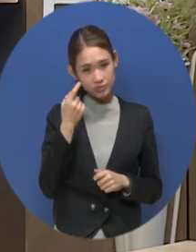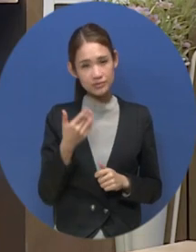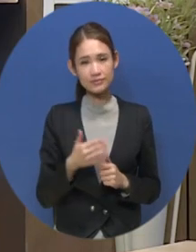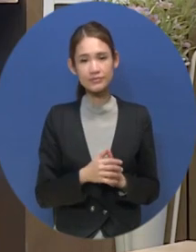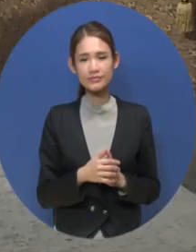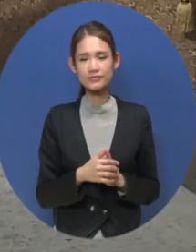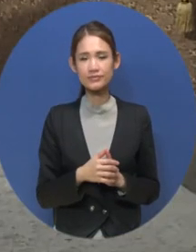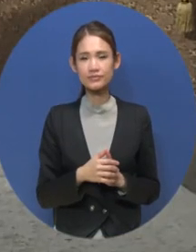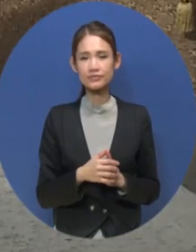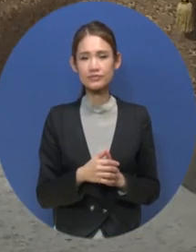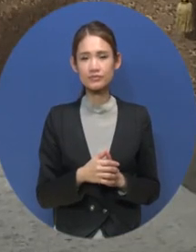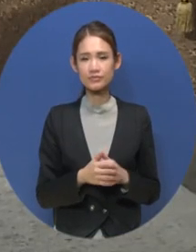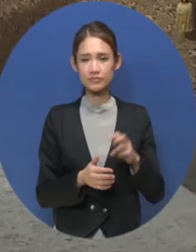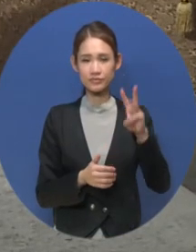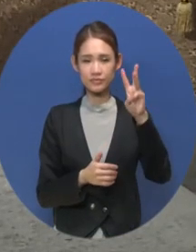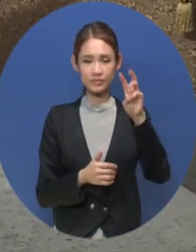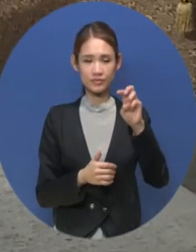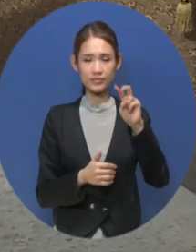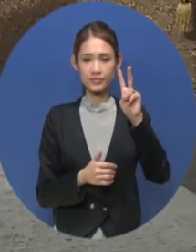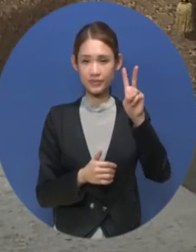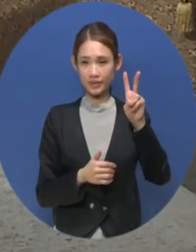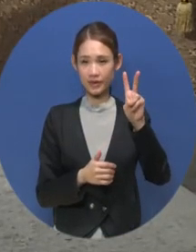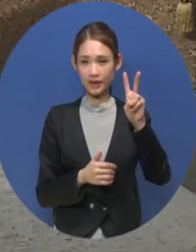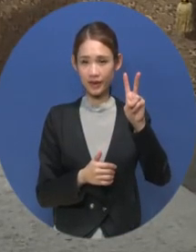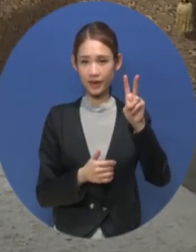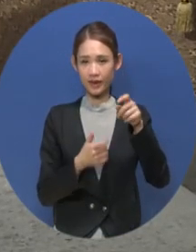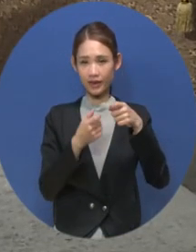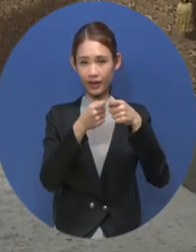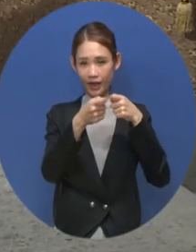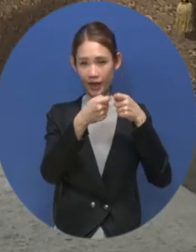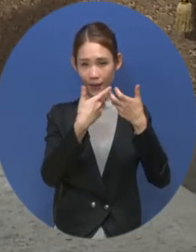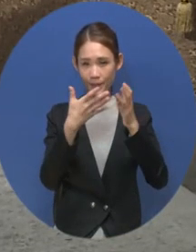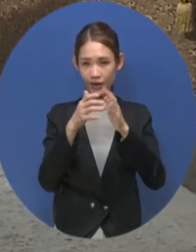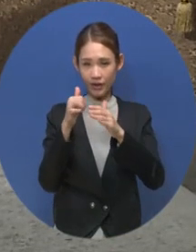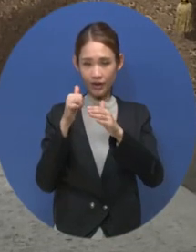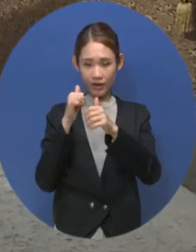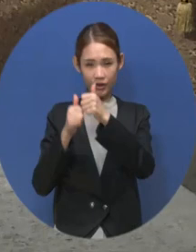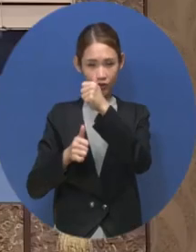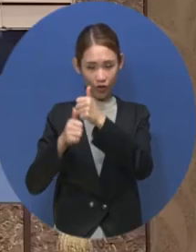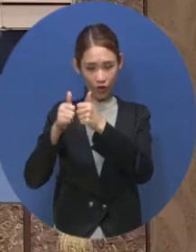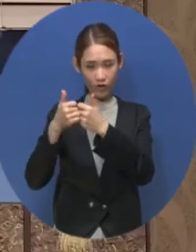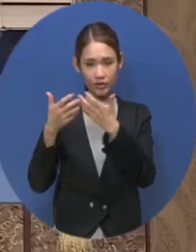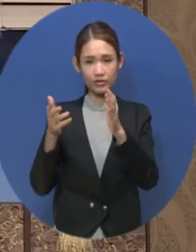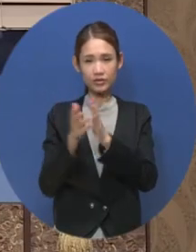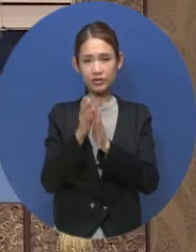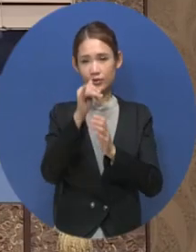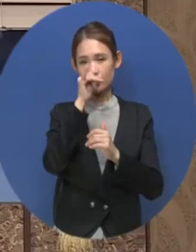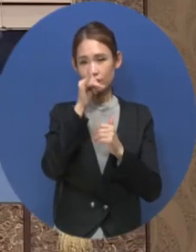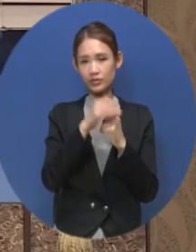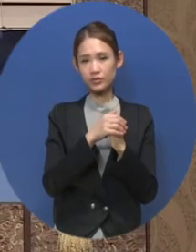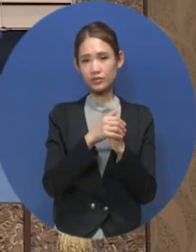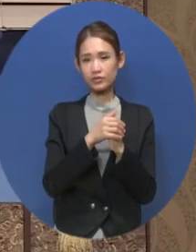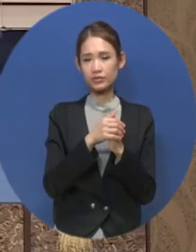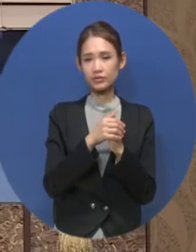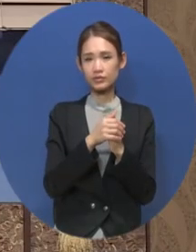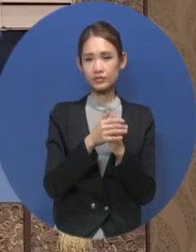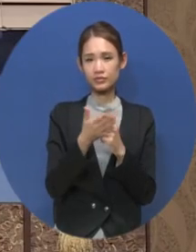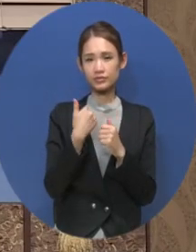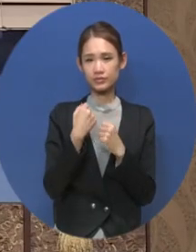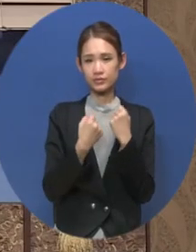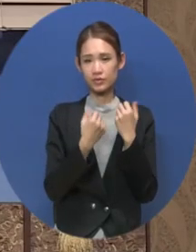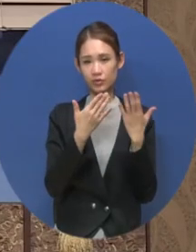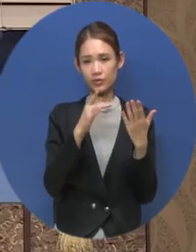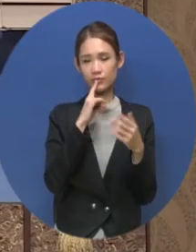있나요? 저는 이제 32개 저희가 그 가맹 경기 단체가 있고요, 가맹 단체라고 하는 단체가 있고 아까